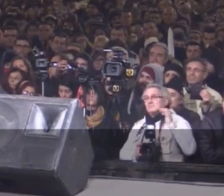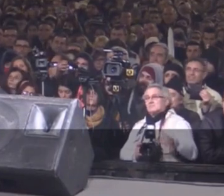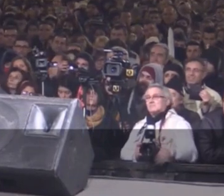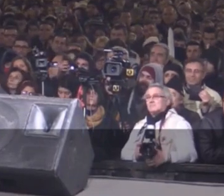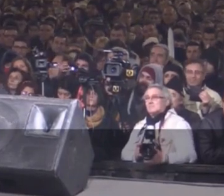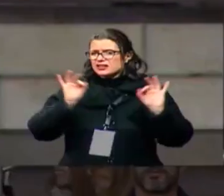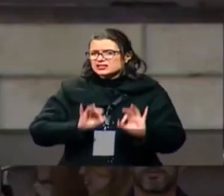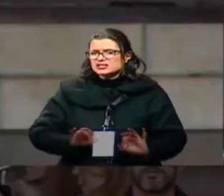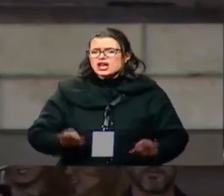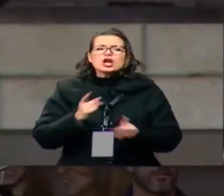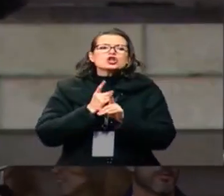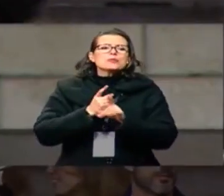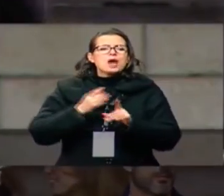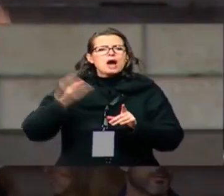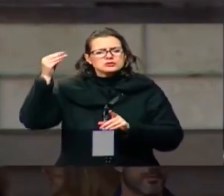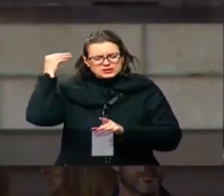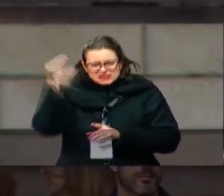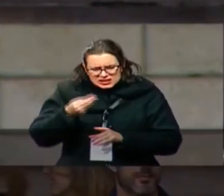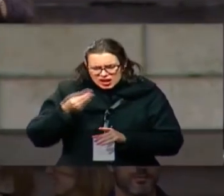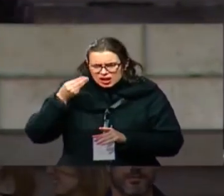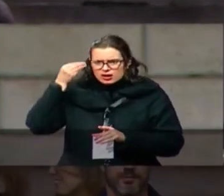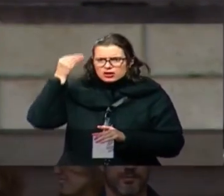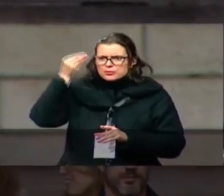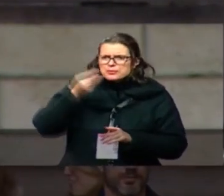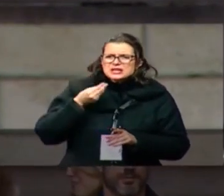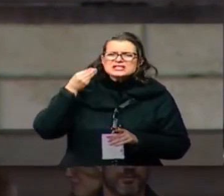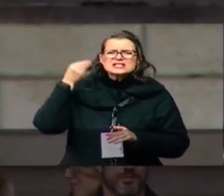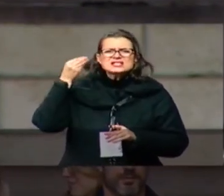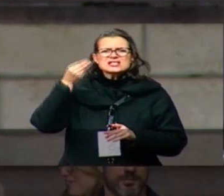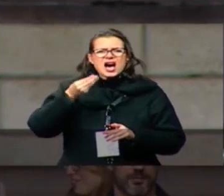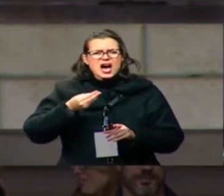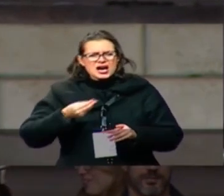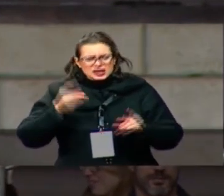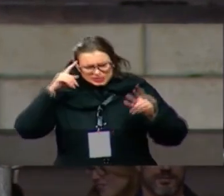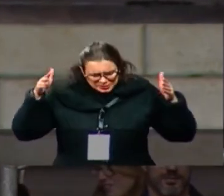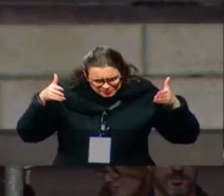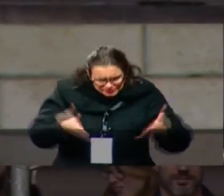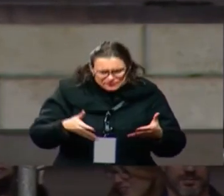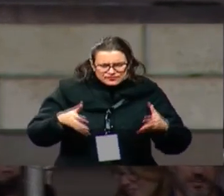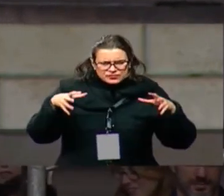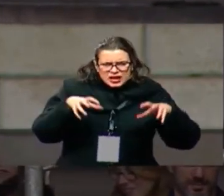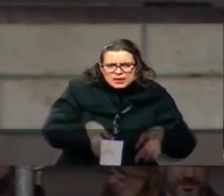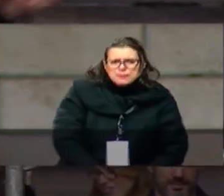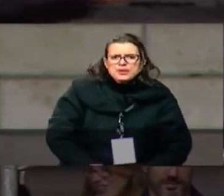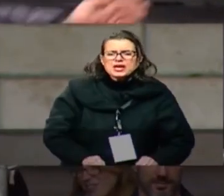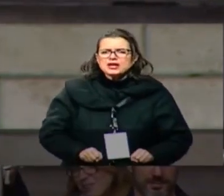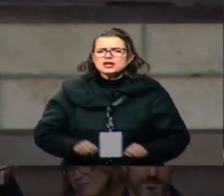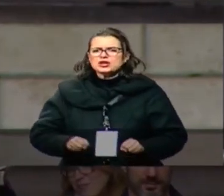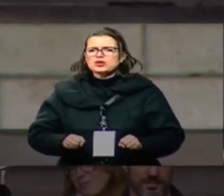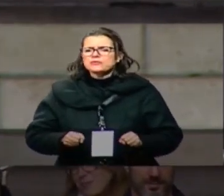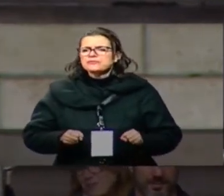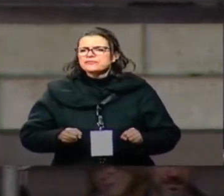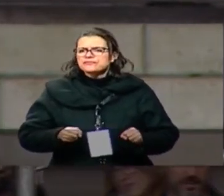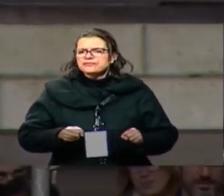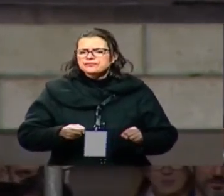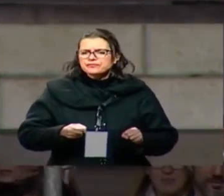ripensare un vero ripensare vuol dire rimettersi lì Noi siamo un piano B di emergenza senò non ce l'avrebbe